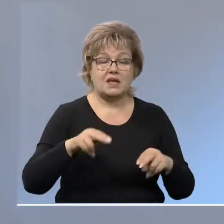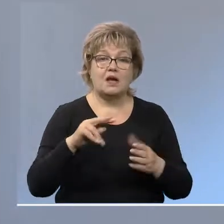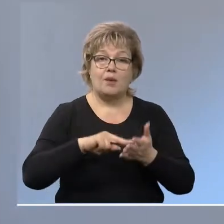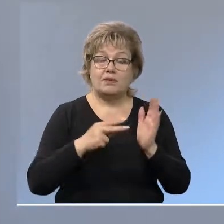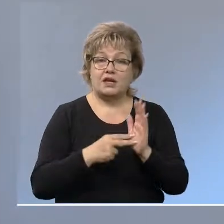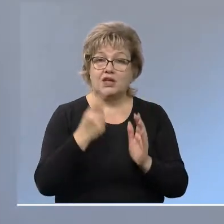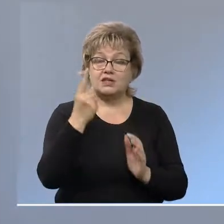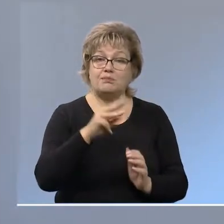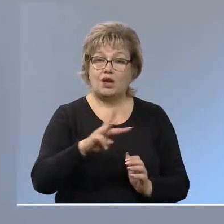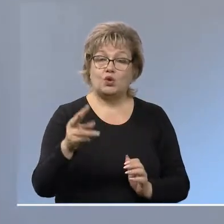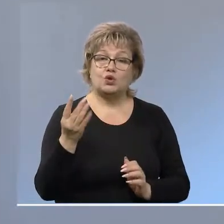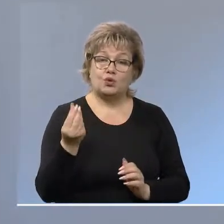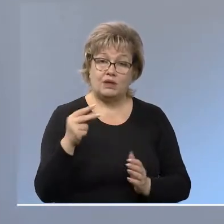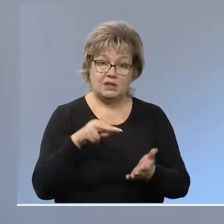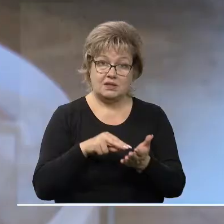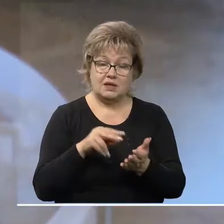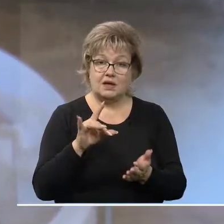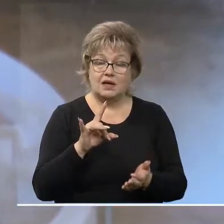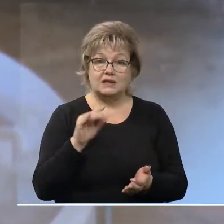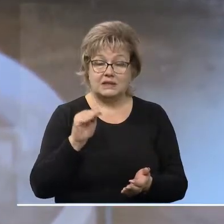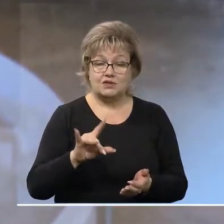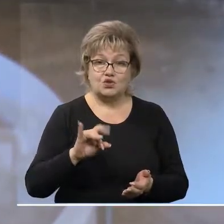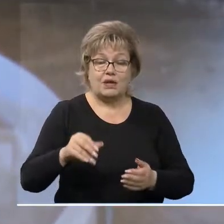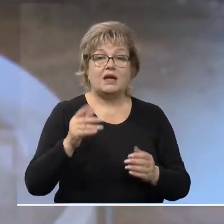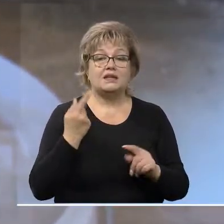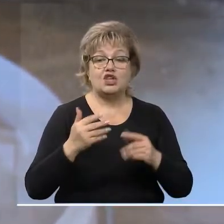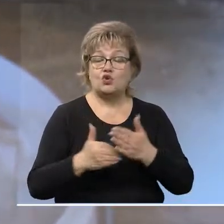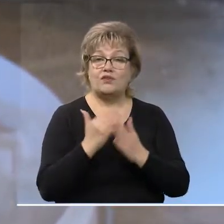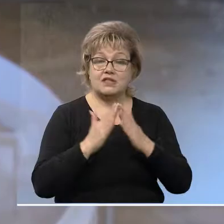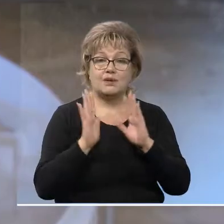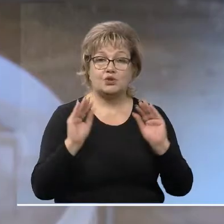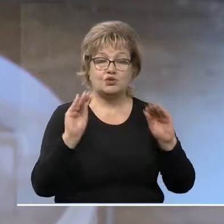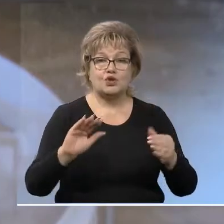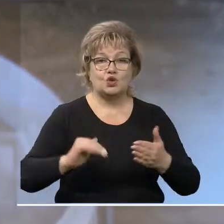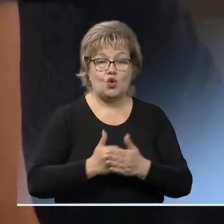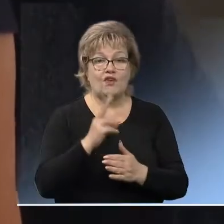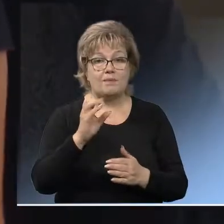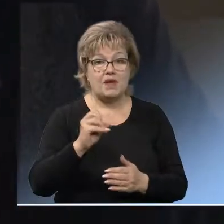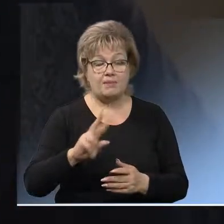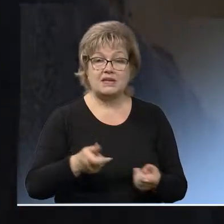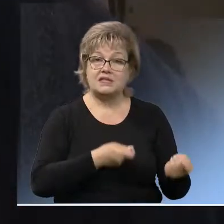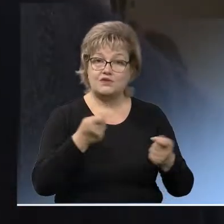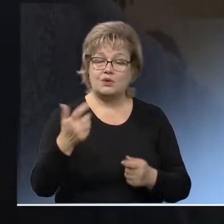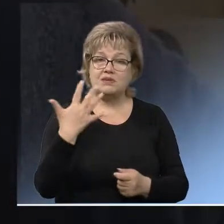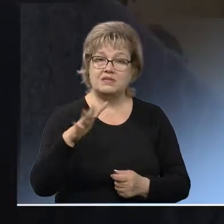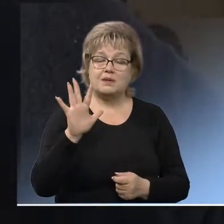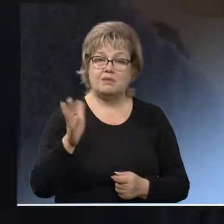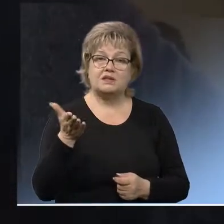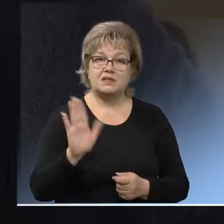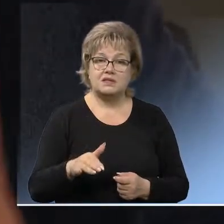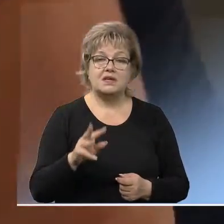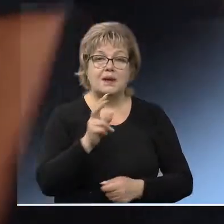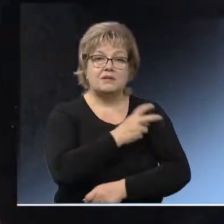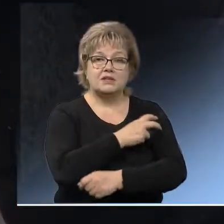покраске. Проект стоимостью 1 700 000 рублей – это не только новое здание. Будет установлена новая мебель и завезено